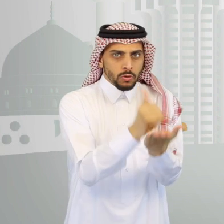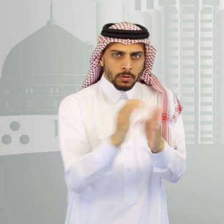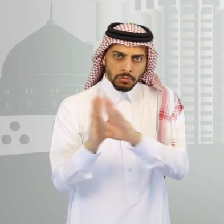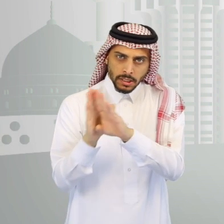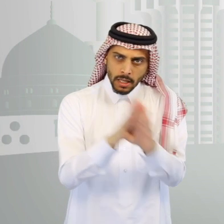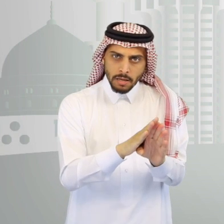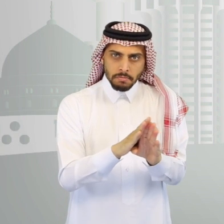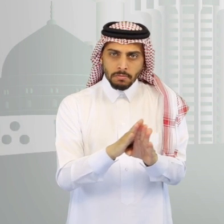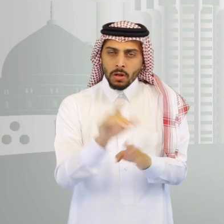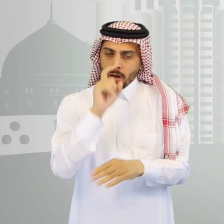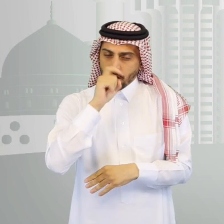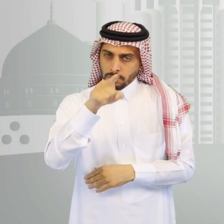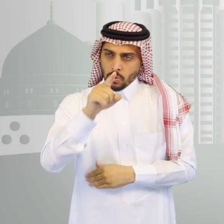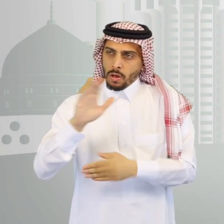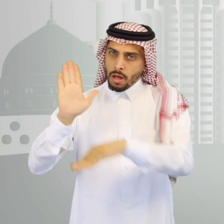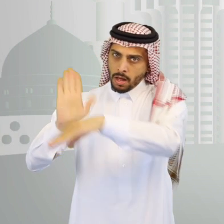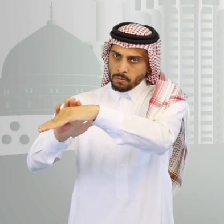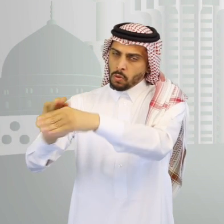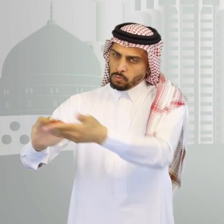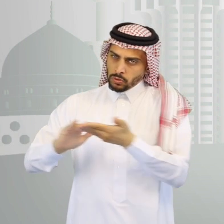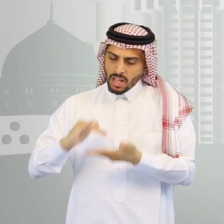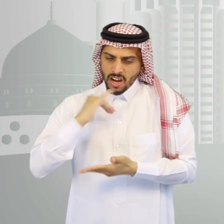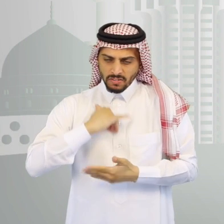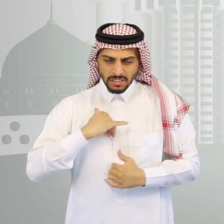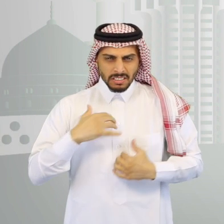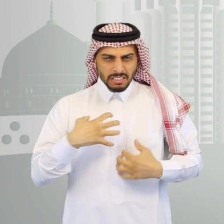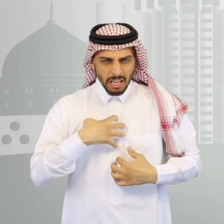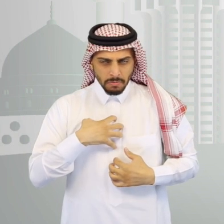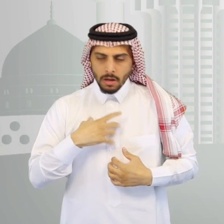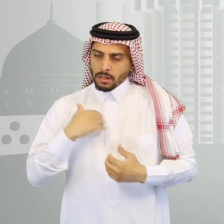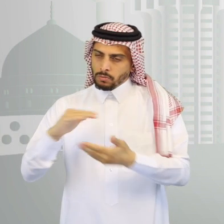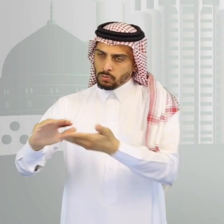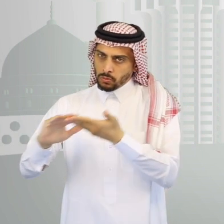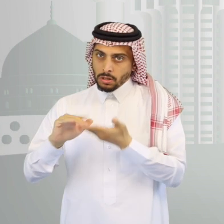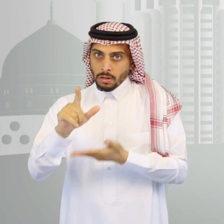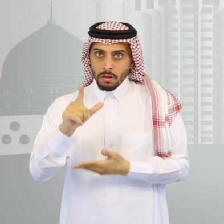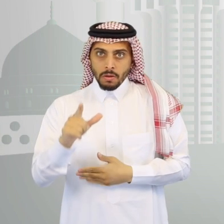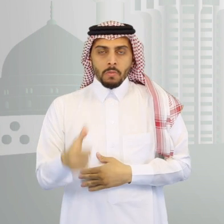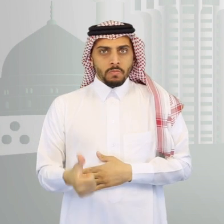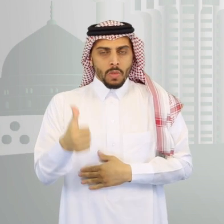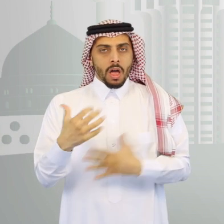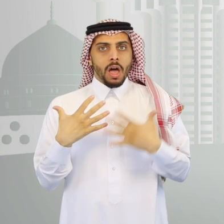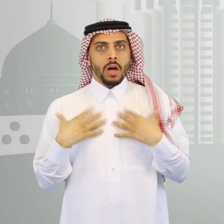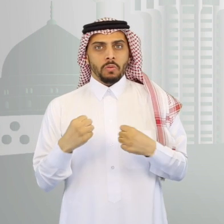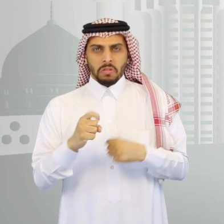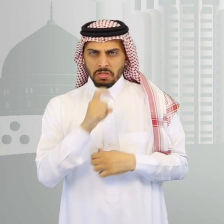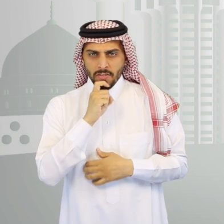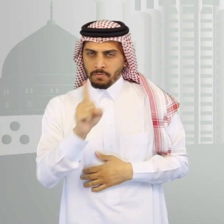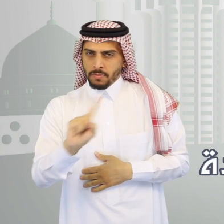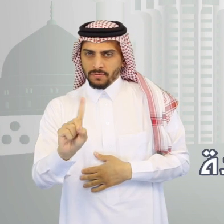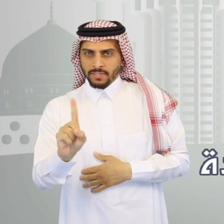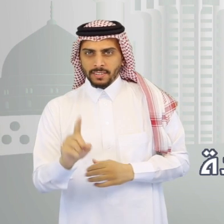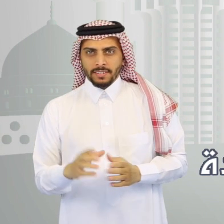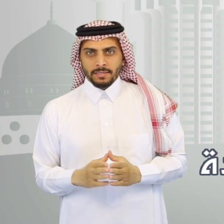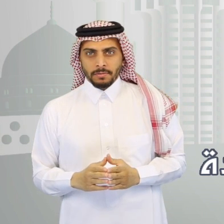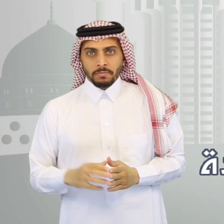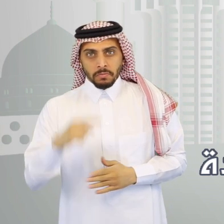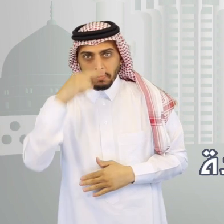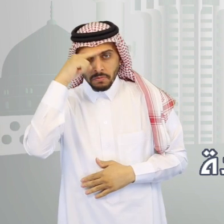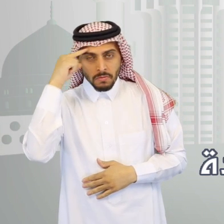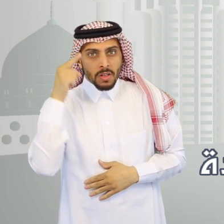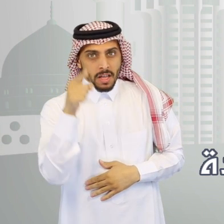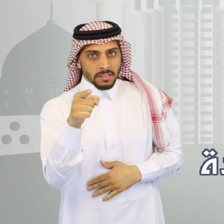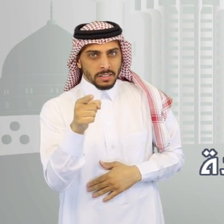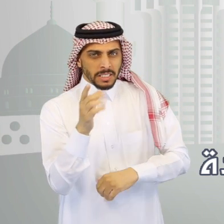تذكر اطلب المساعده اذا احتجت اليها طلب المساعده يعتبر دليلا على القوه وليس على الضعف فاذا كنت